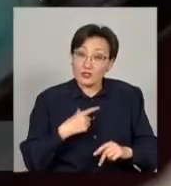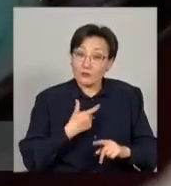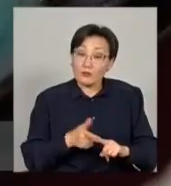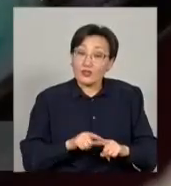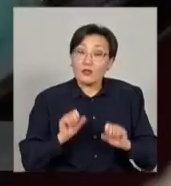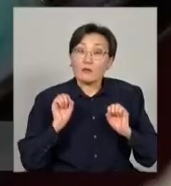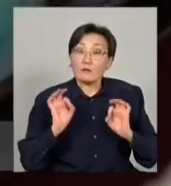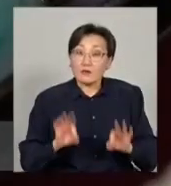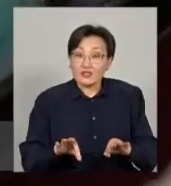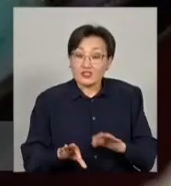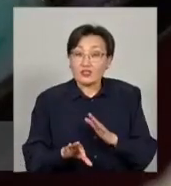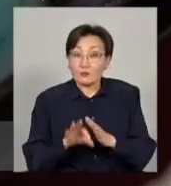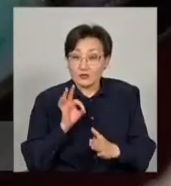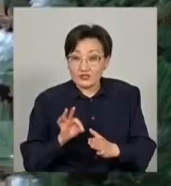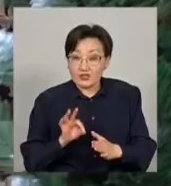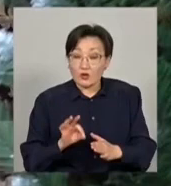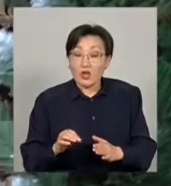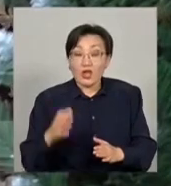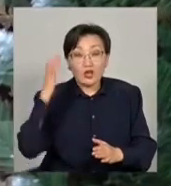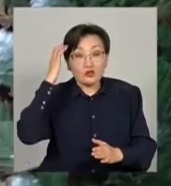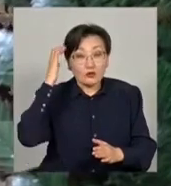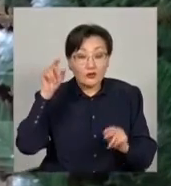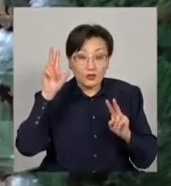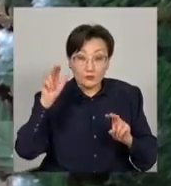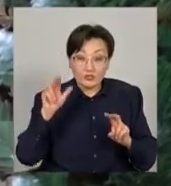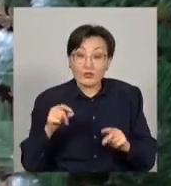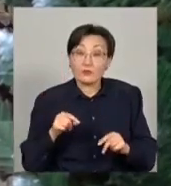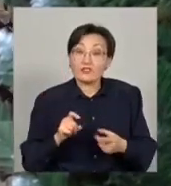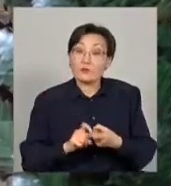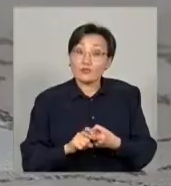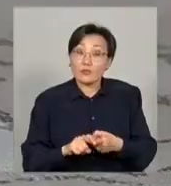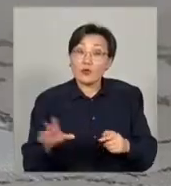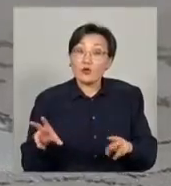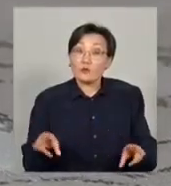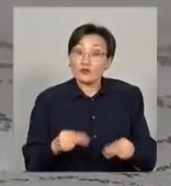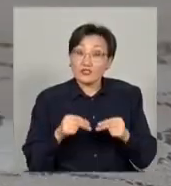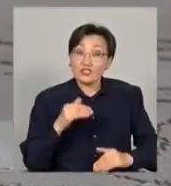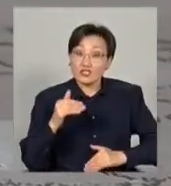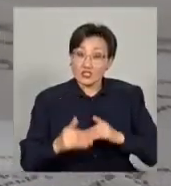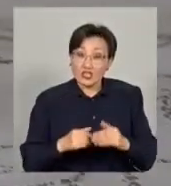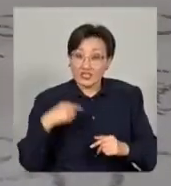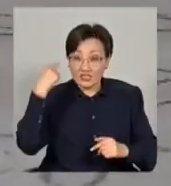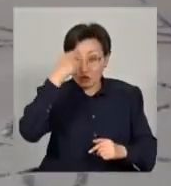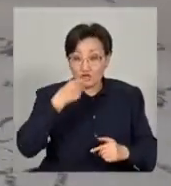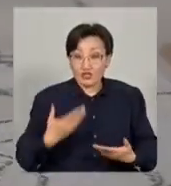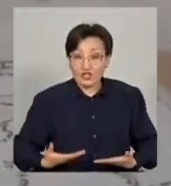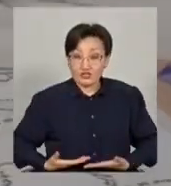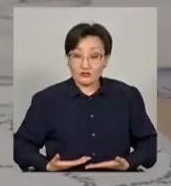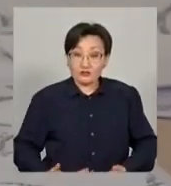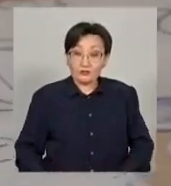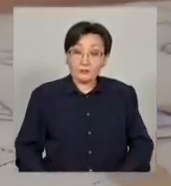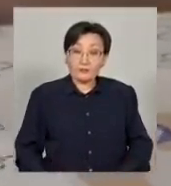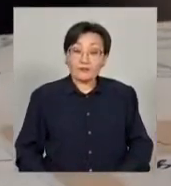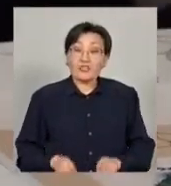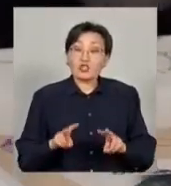правильно выбрать талисман на грядущий год черного водяного кролика. Ведь от него будет зависеть успех в карьере и личная жизнь.